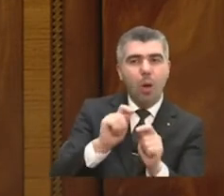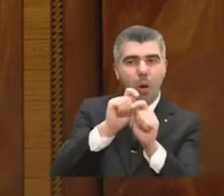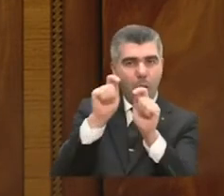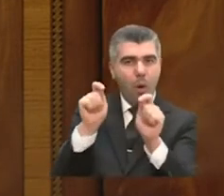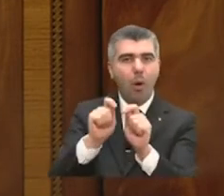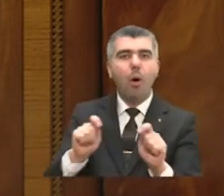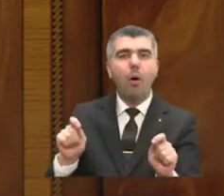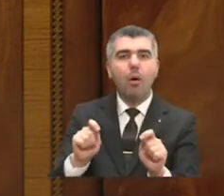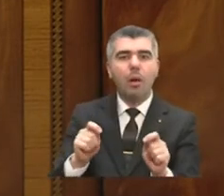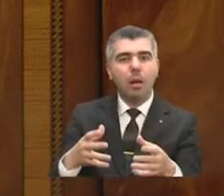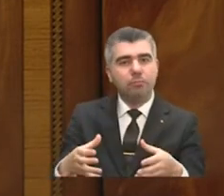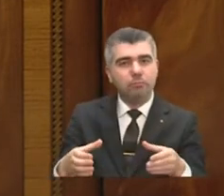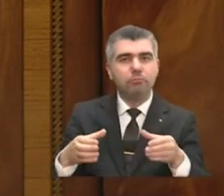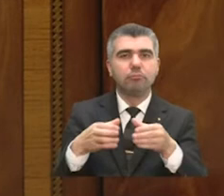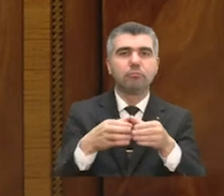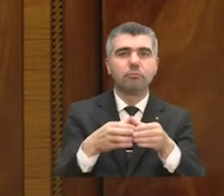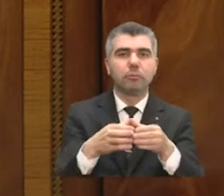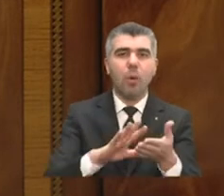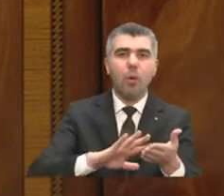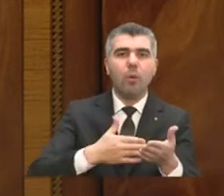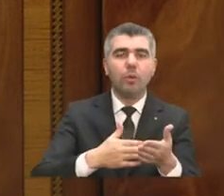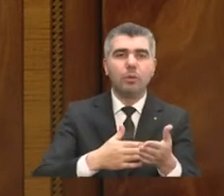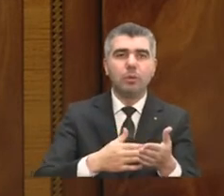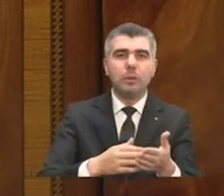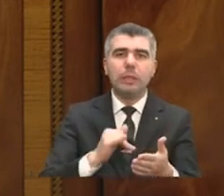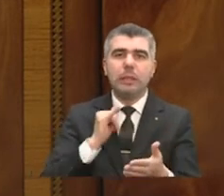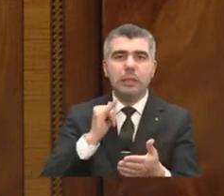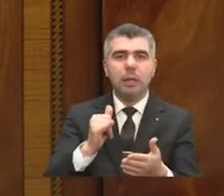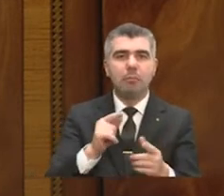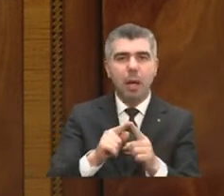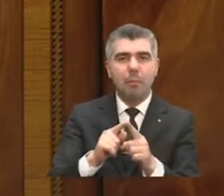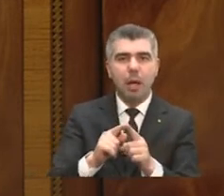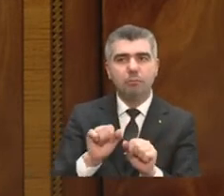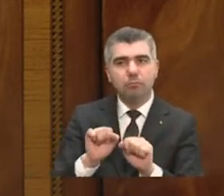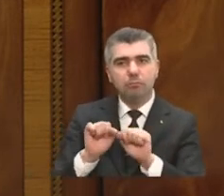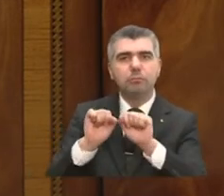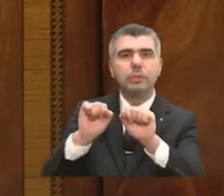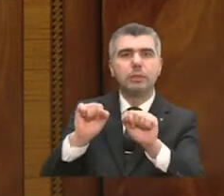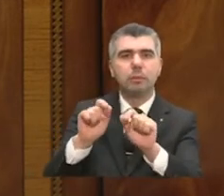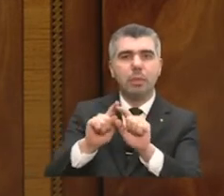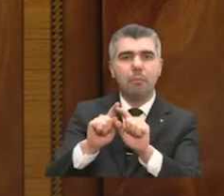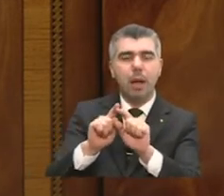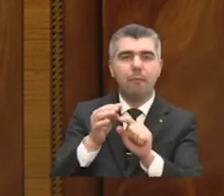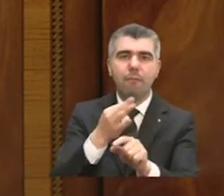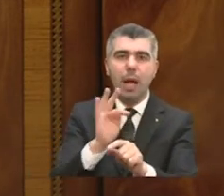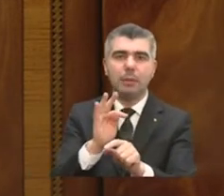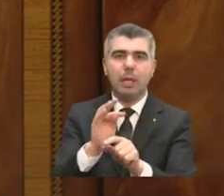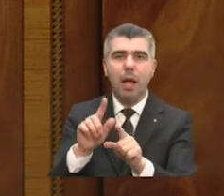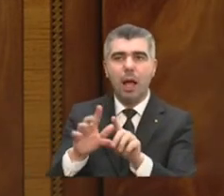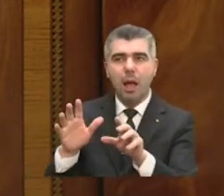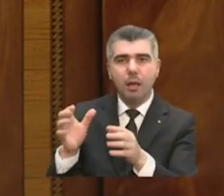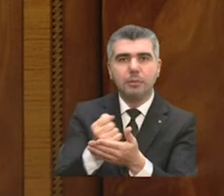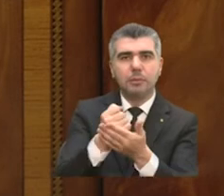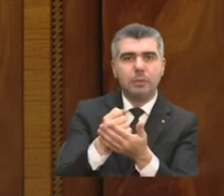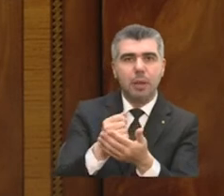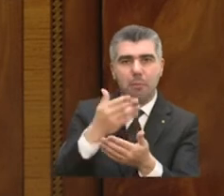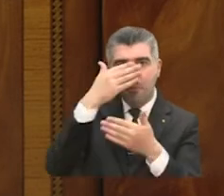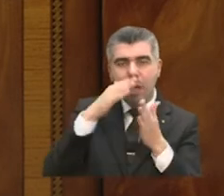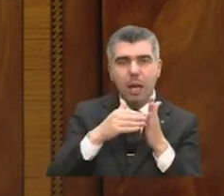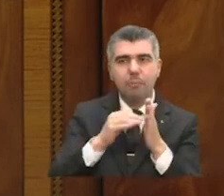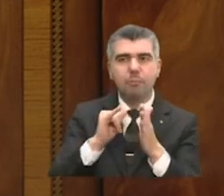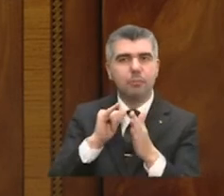de défendre son unité territoriale, son indépendance et qui a fait face au